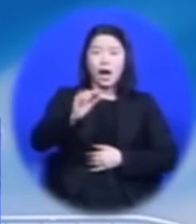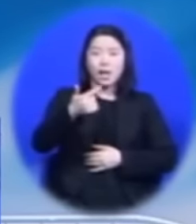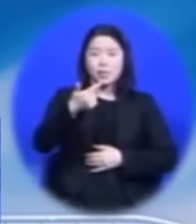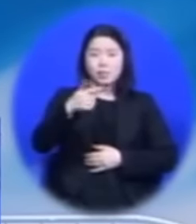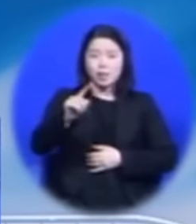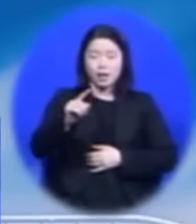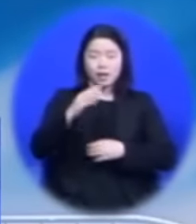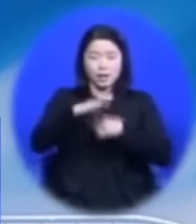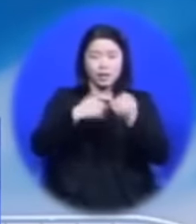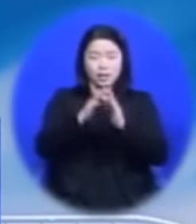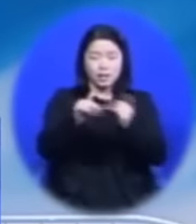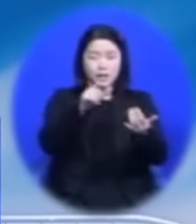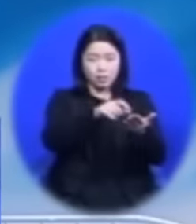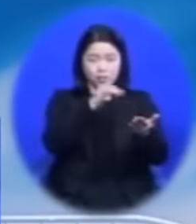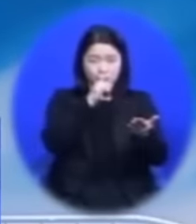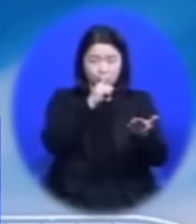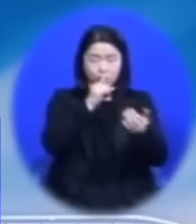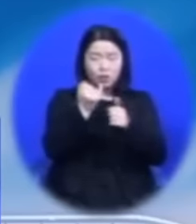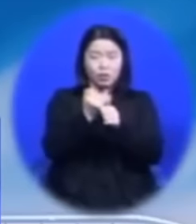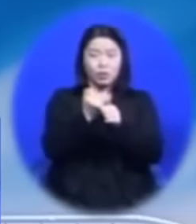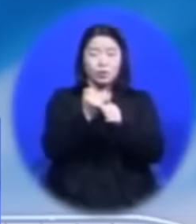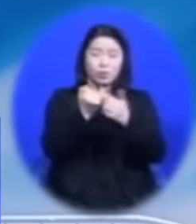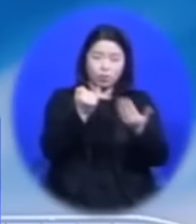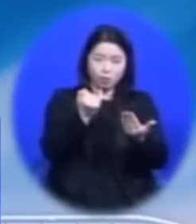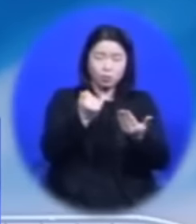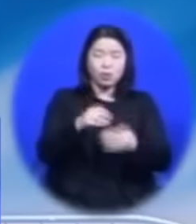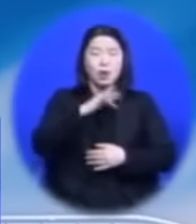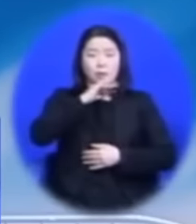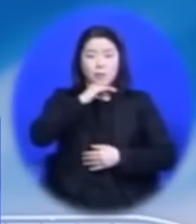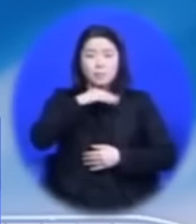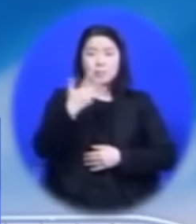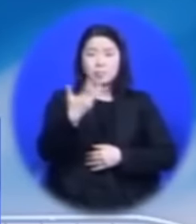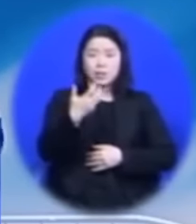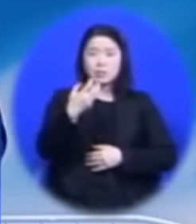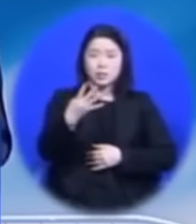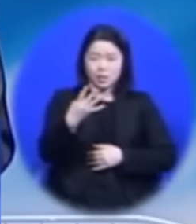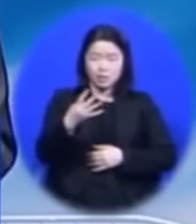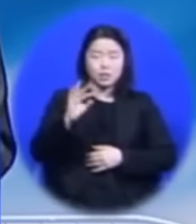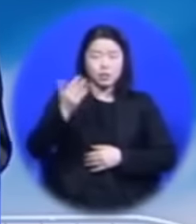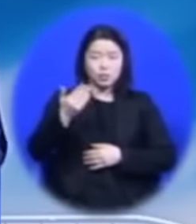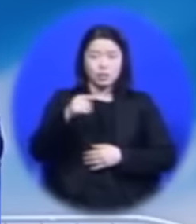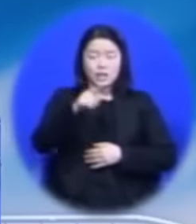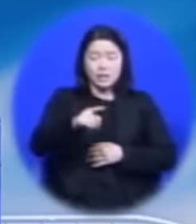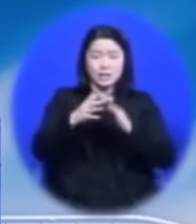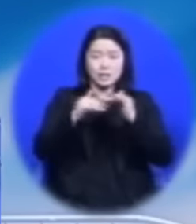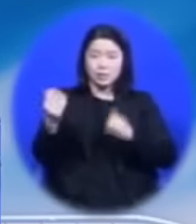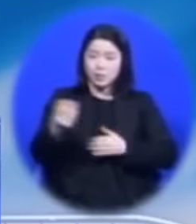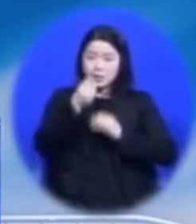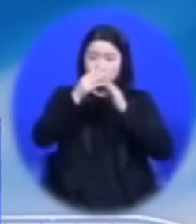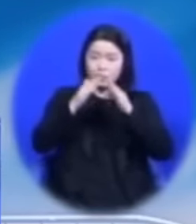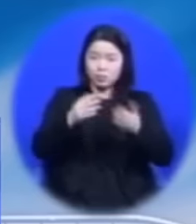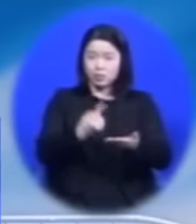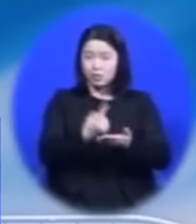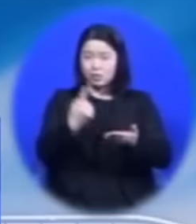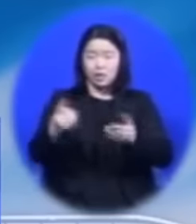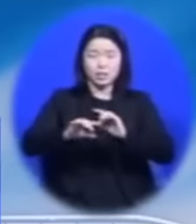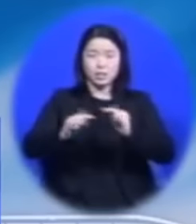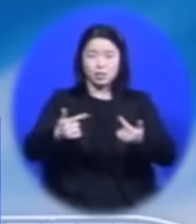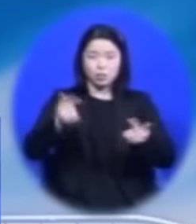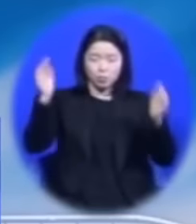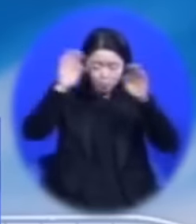나오는데, 과부가 되고 84세가 되었더라. 이 사람이 성전을 떠나지 아니하고